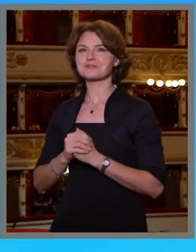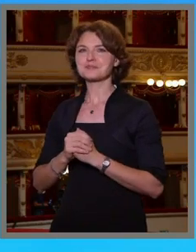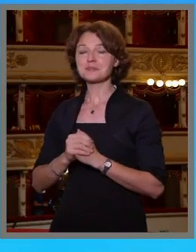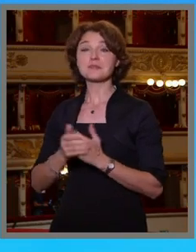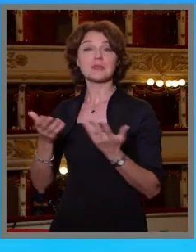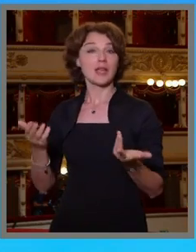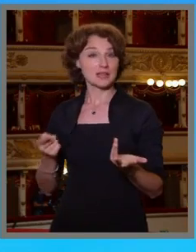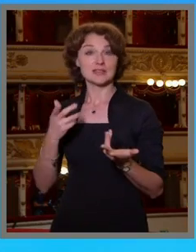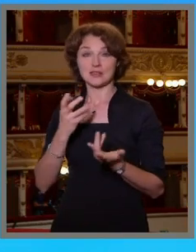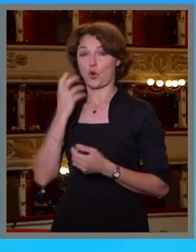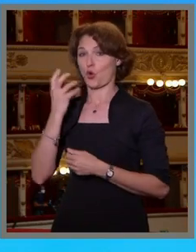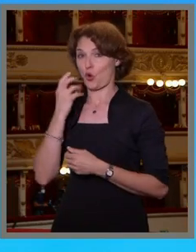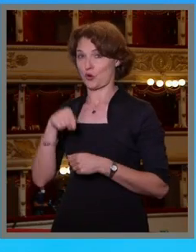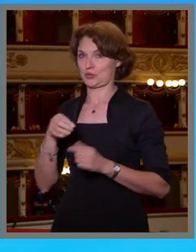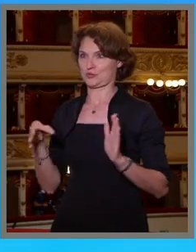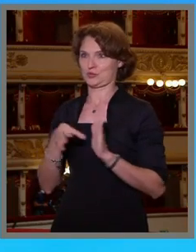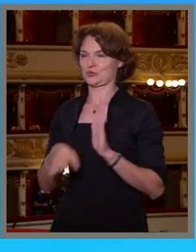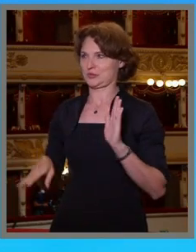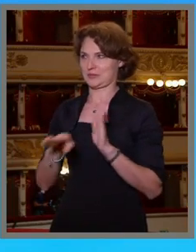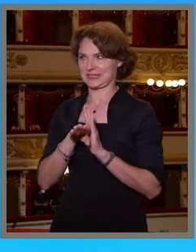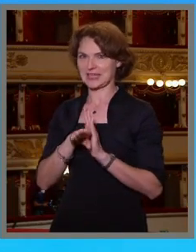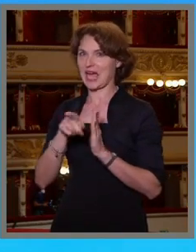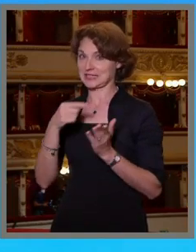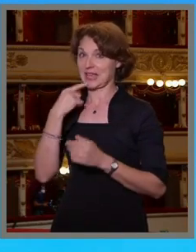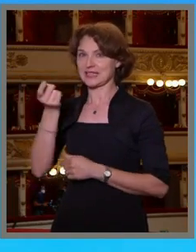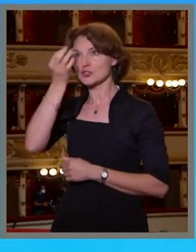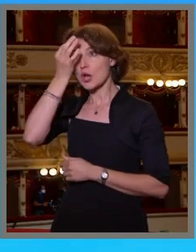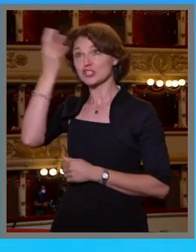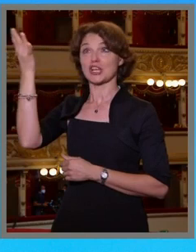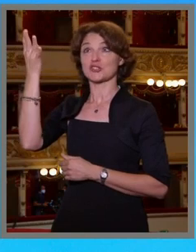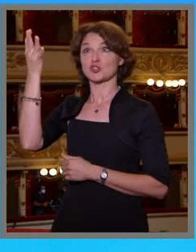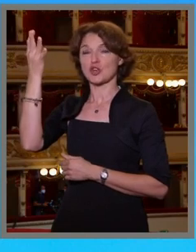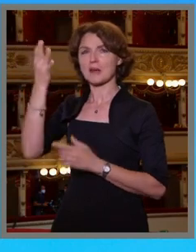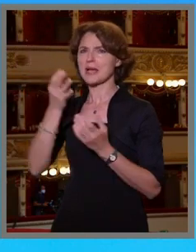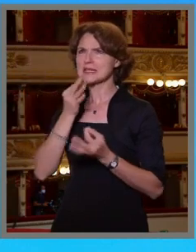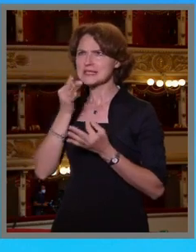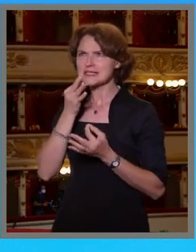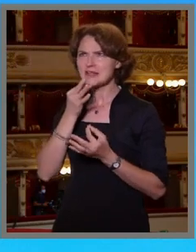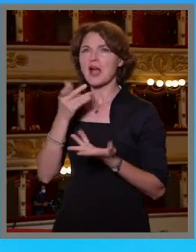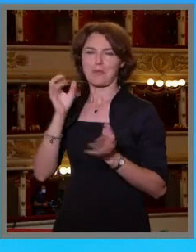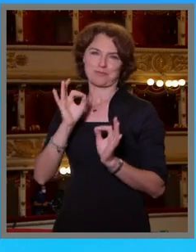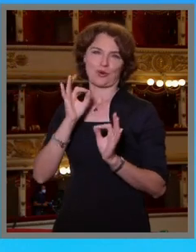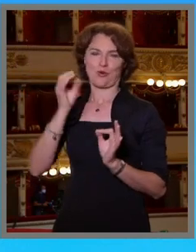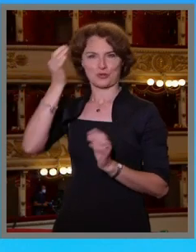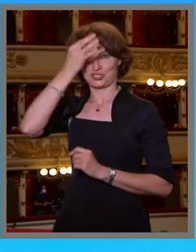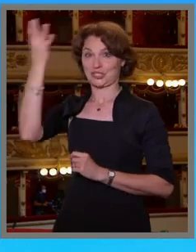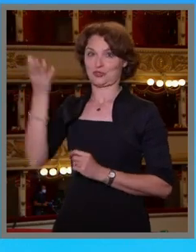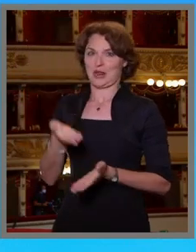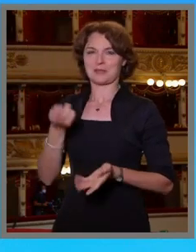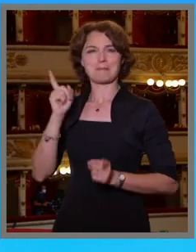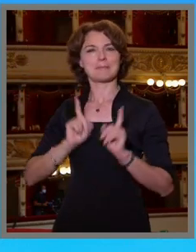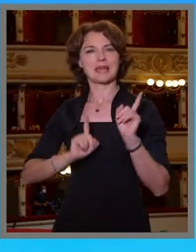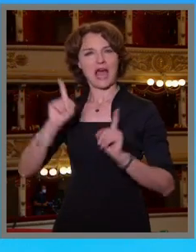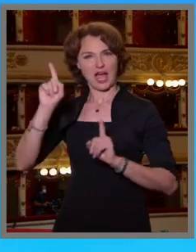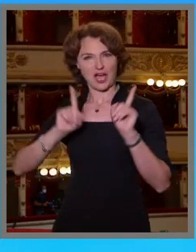partenza poi quando rai ha retto eccezionalmente ho avuto la paura che intendesse dire eccezionalmente a milano ora però eccezionalmente a